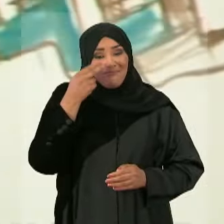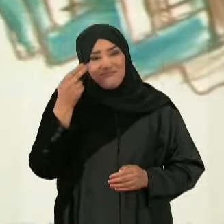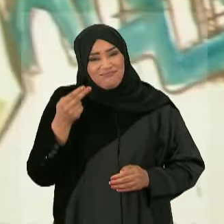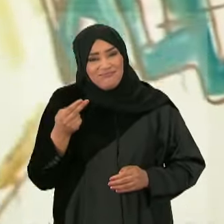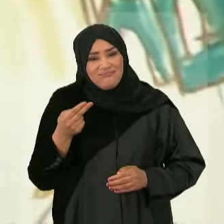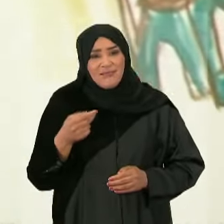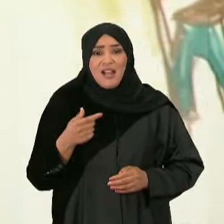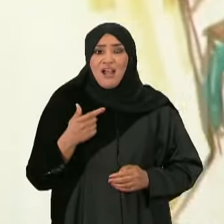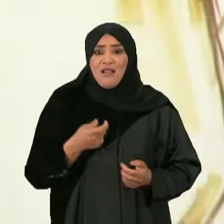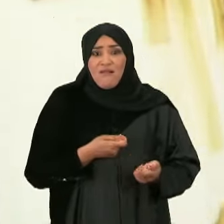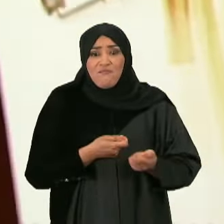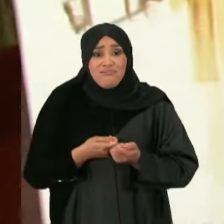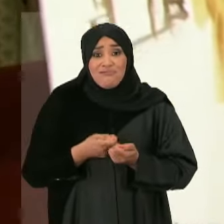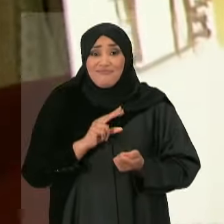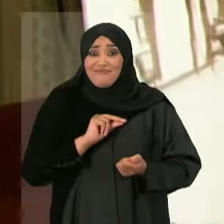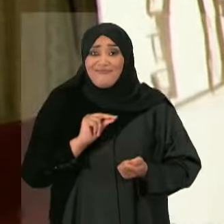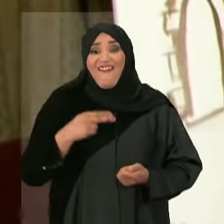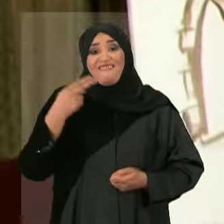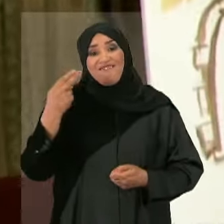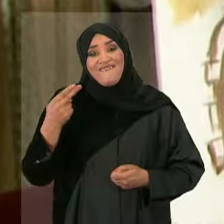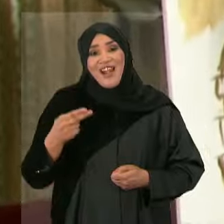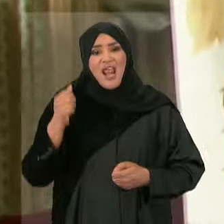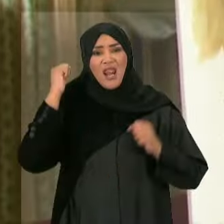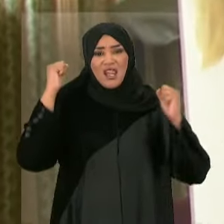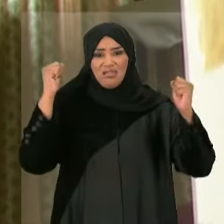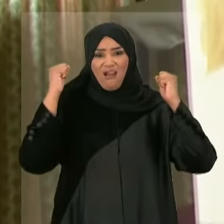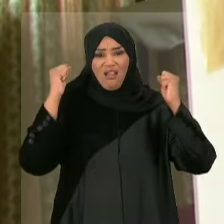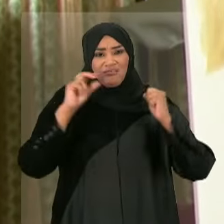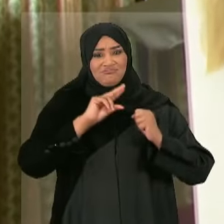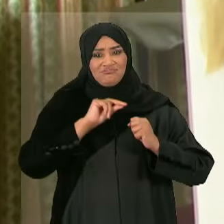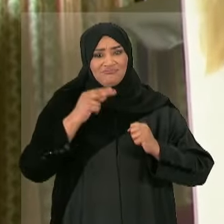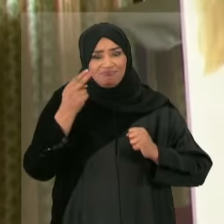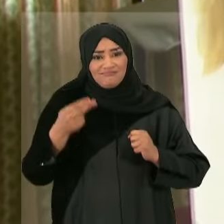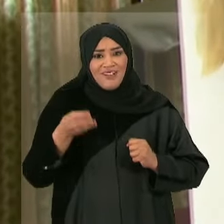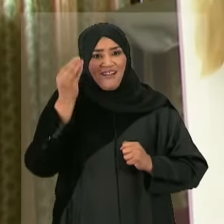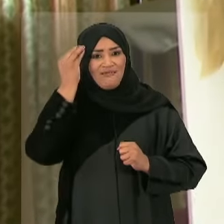كمان سلاح من أسلحة النضال.